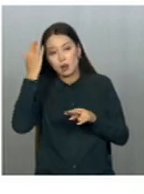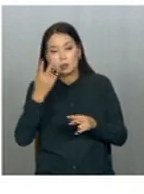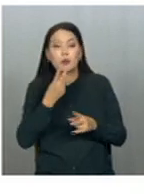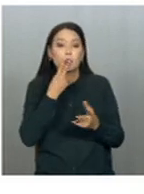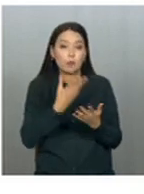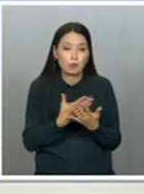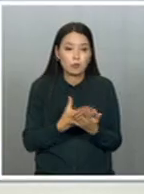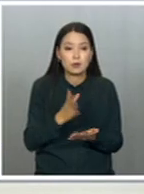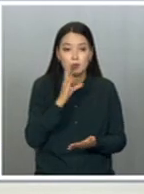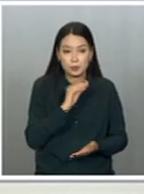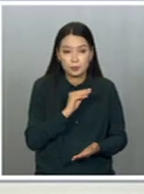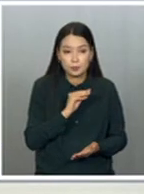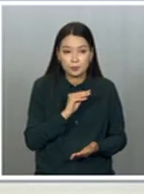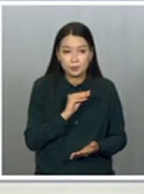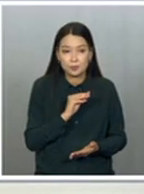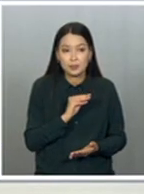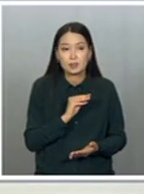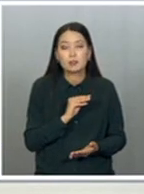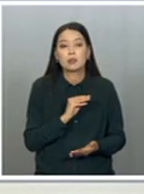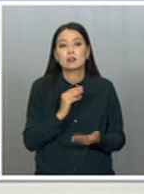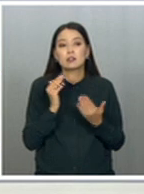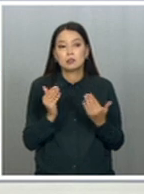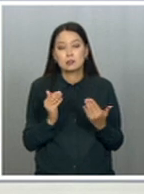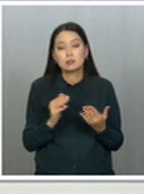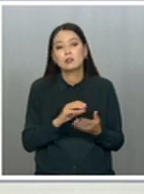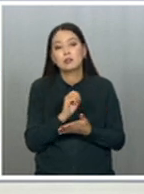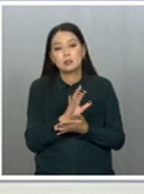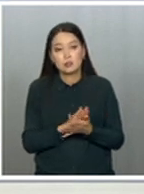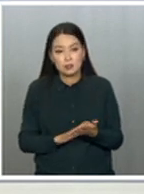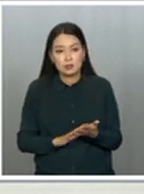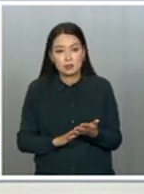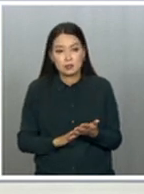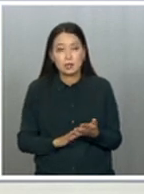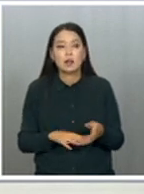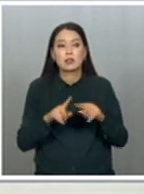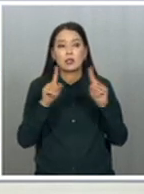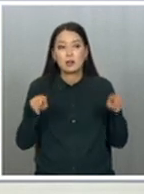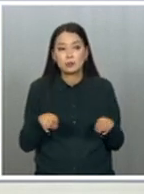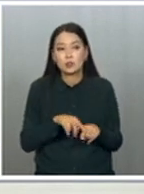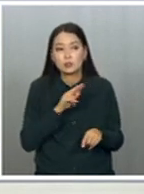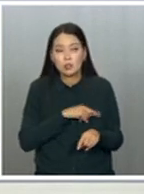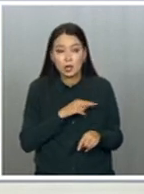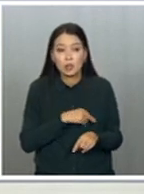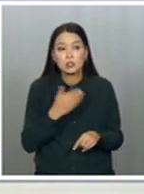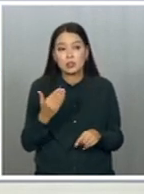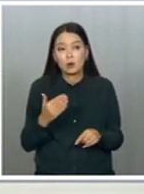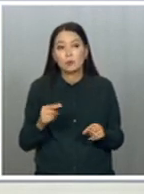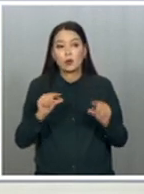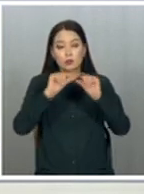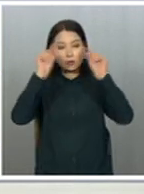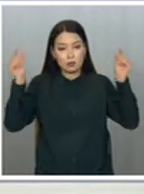береді. Картамен жұмыс жасауды жалғастырайық. Картаның жиек бөлігінде айлар